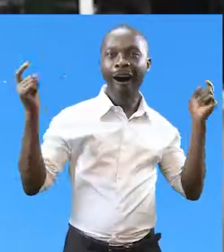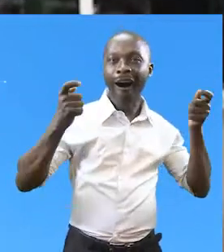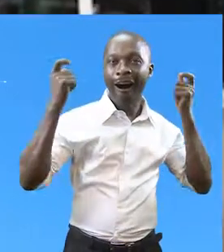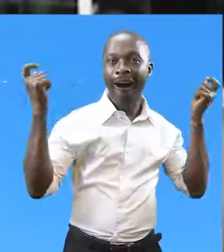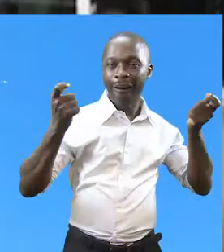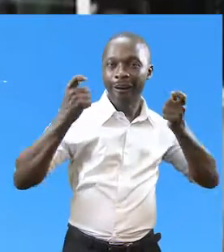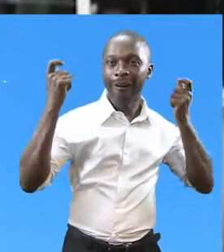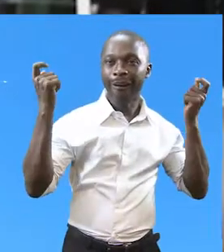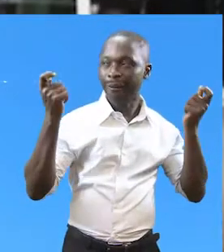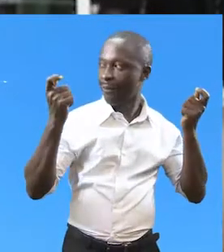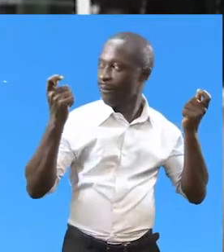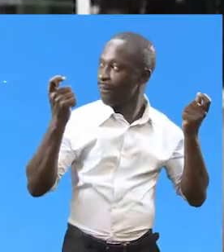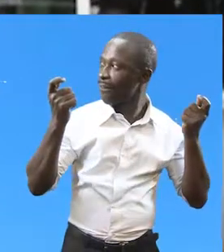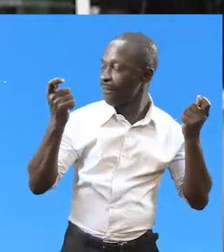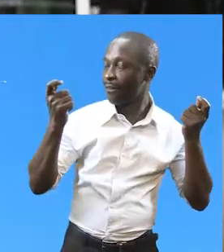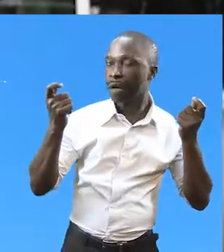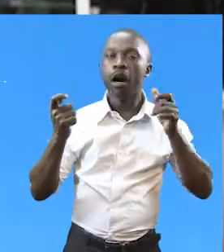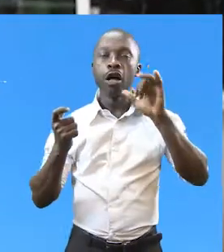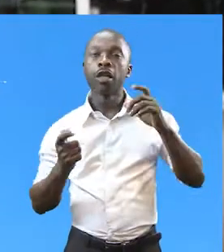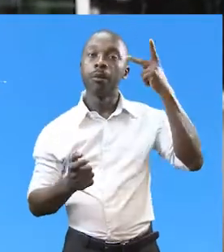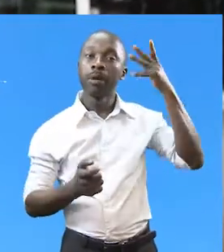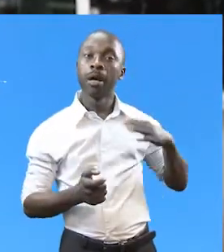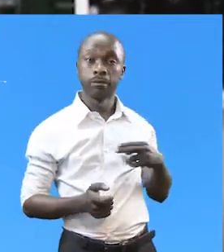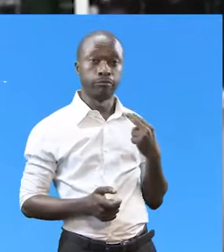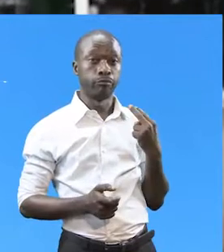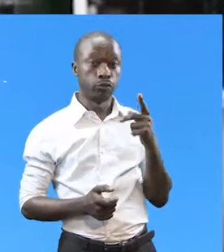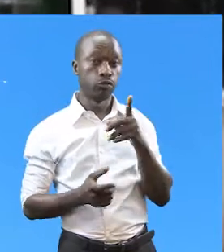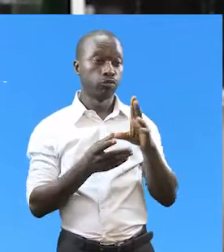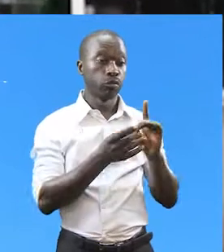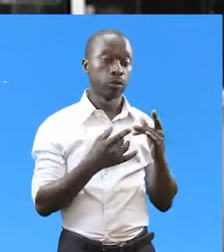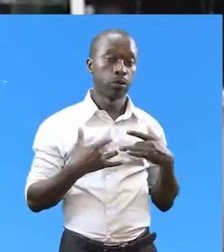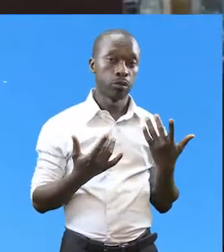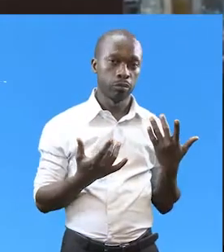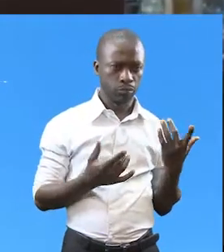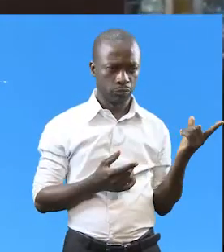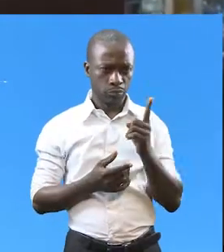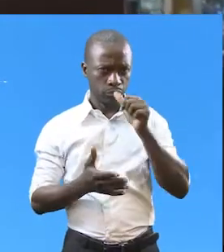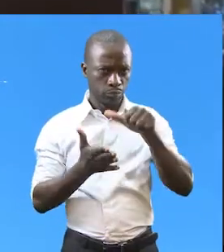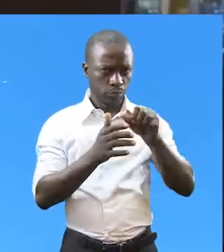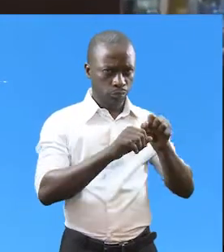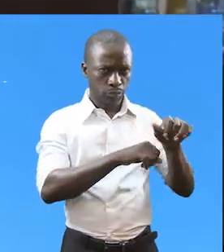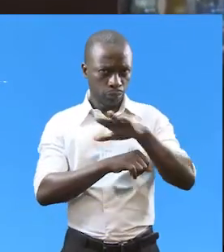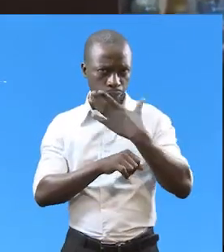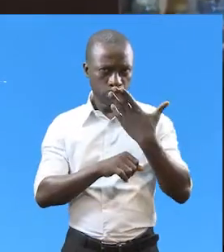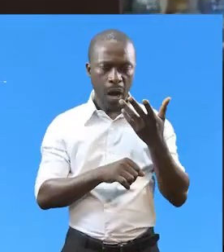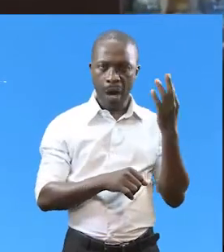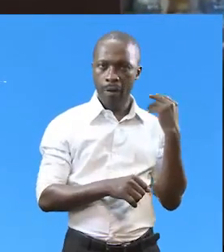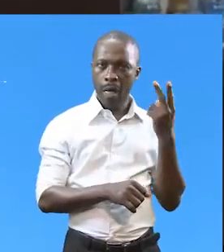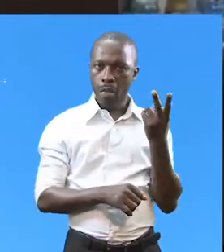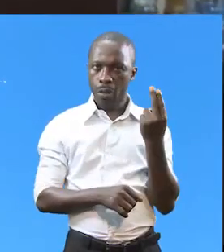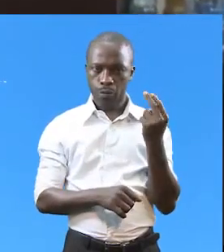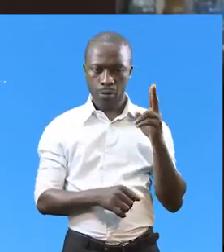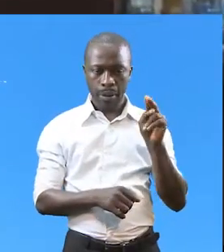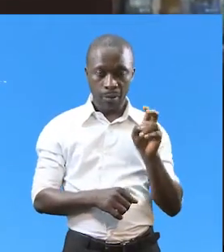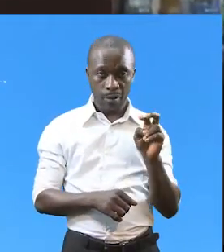cet effet, le premier ministre chef du gouvernement, Joseph Diangouté, a instruit dans un communiqué publié le 12 novembre dernier